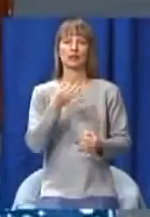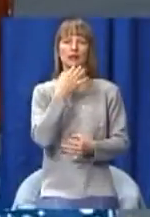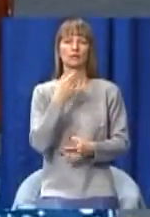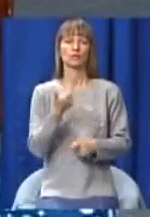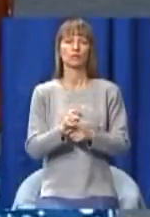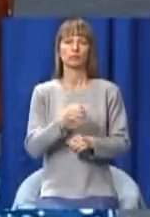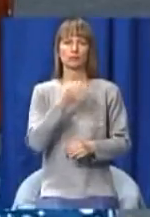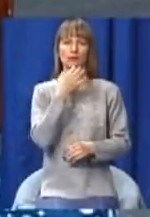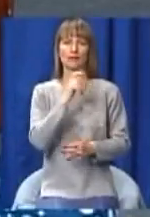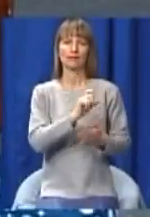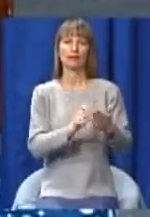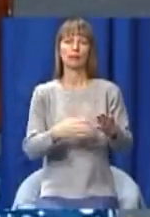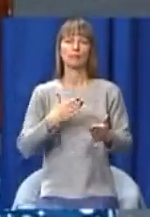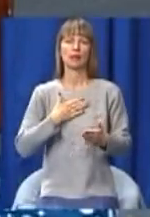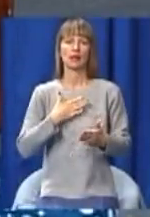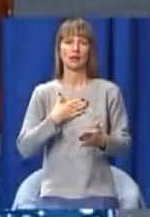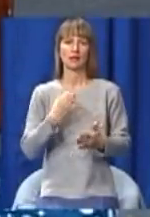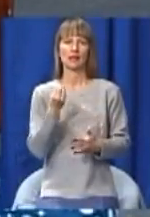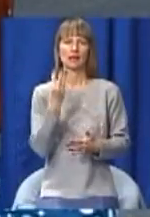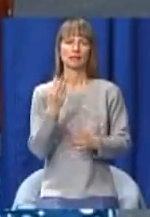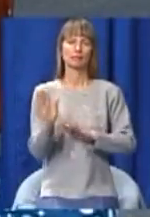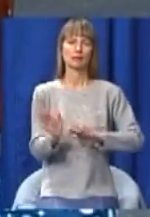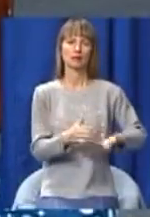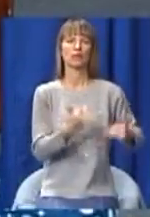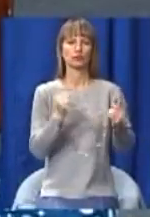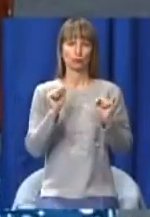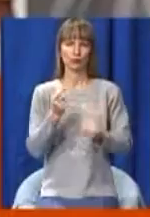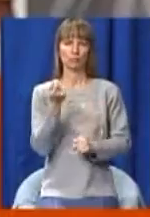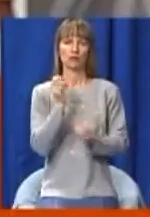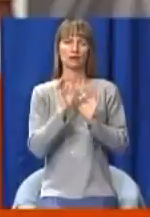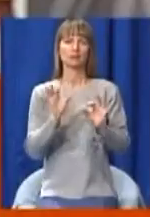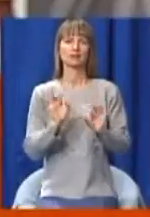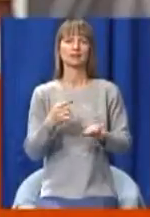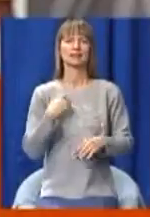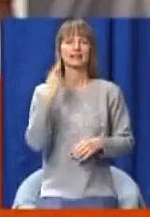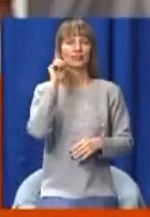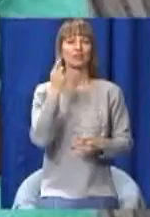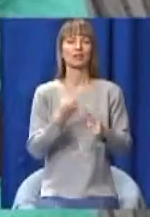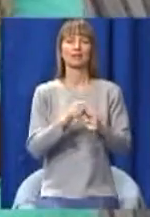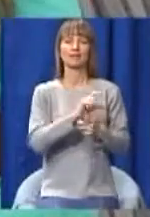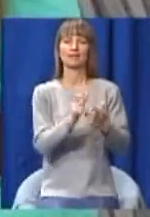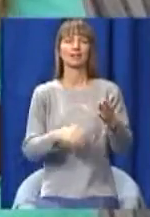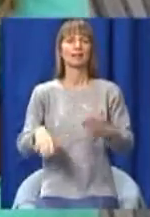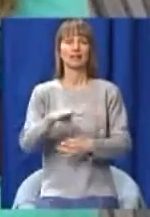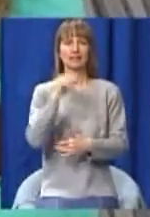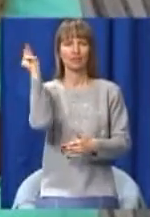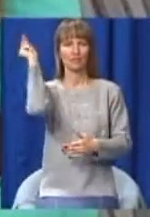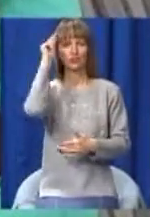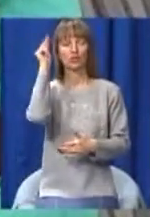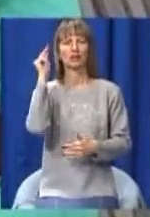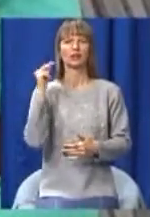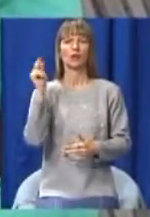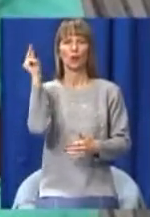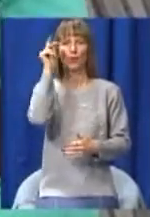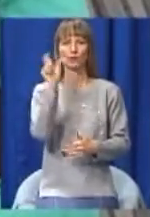Мені дуже сподобався вірш «Мені 13 минало». А зможеш зараз його переказати? Я знаю, що цей вірш усі вчать, просто всі